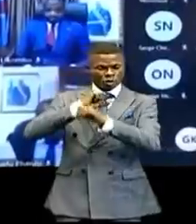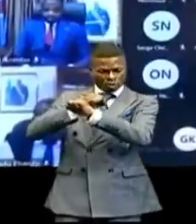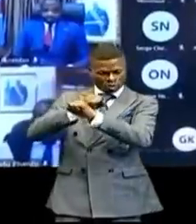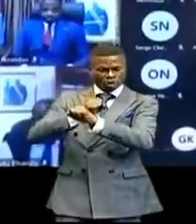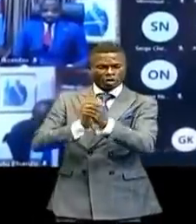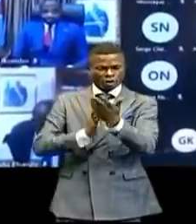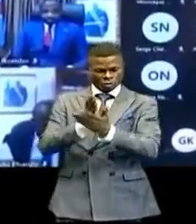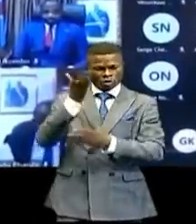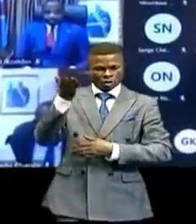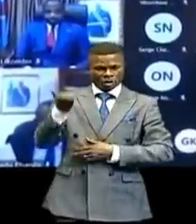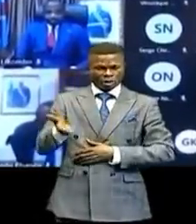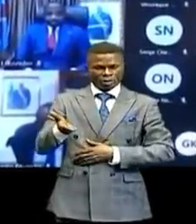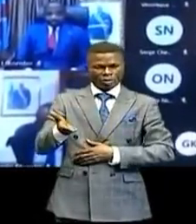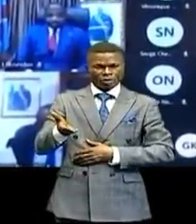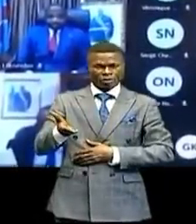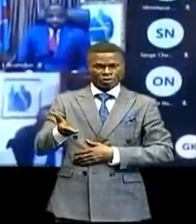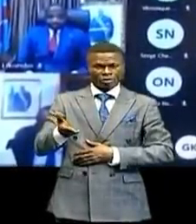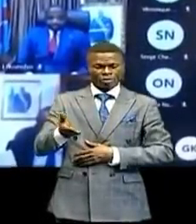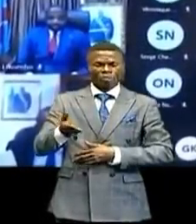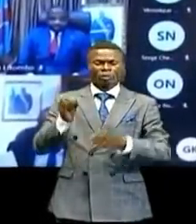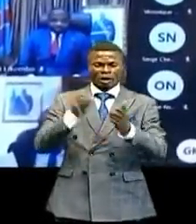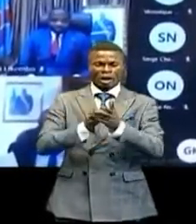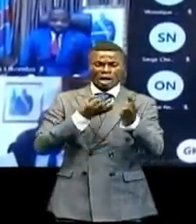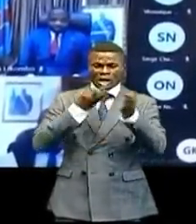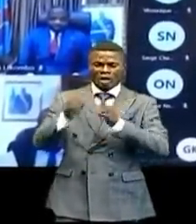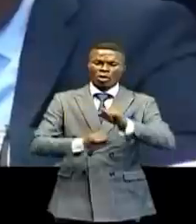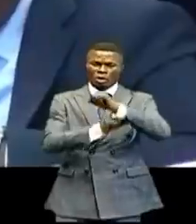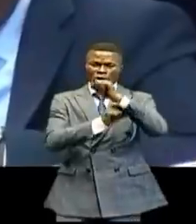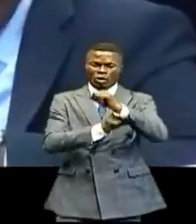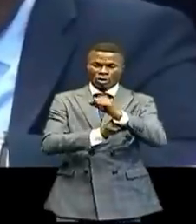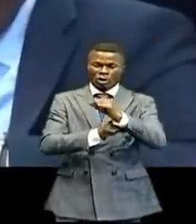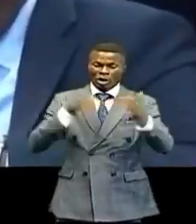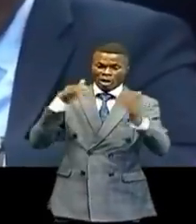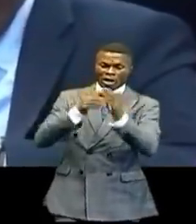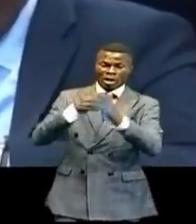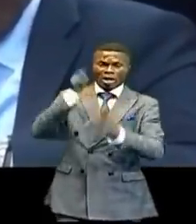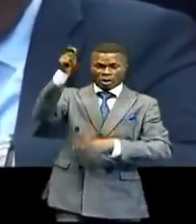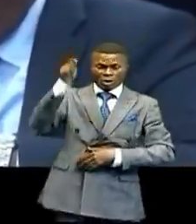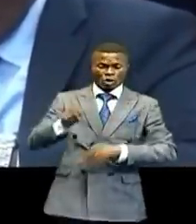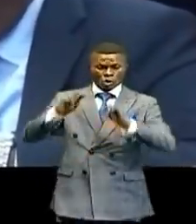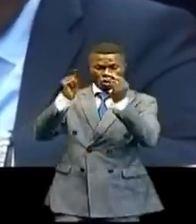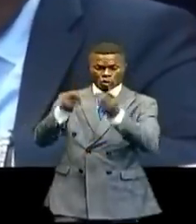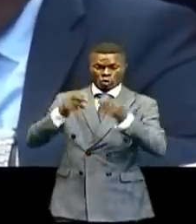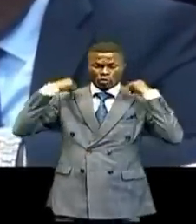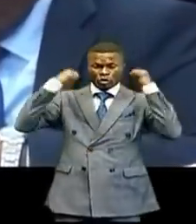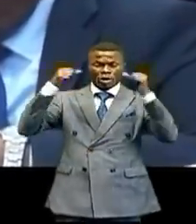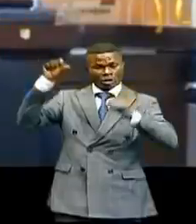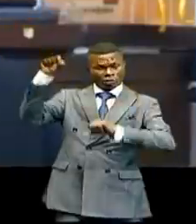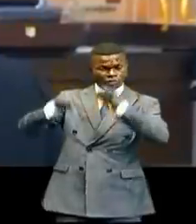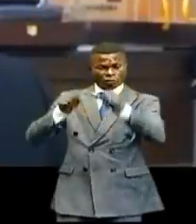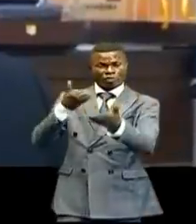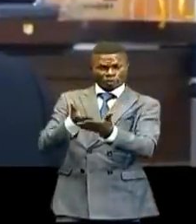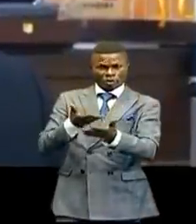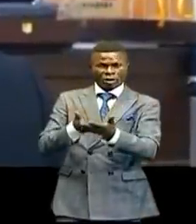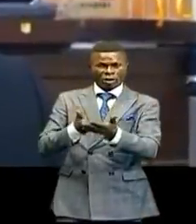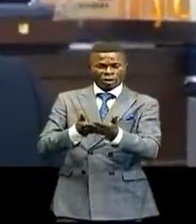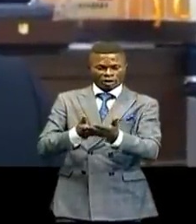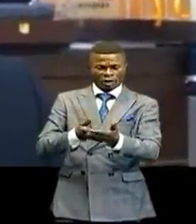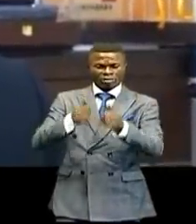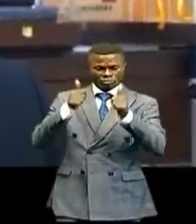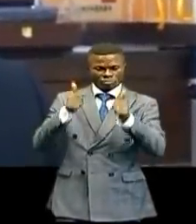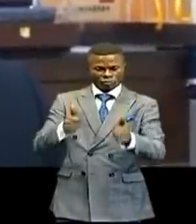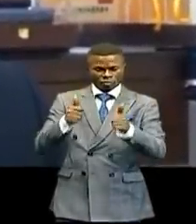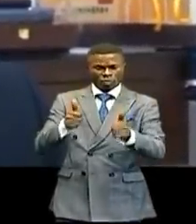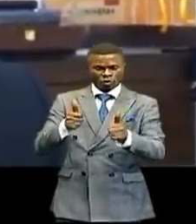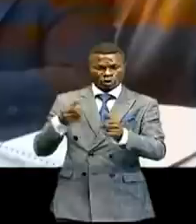République démocratique du Congo. Il a soutenu que la pression militaire sur les groupes armés et les forces négatives demeure